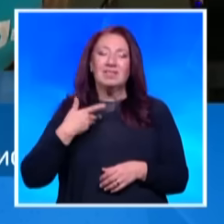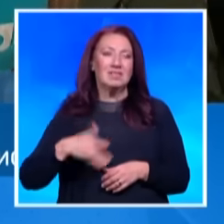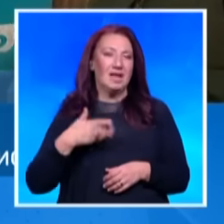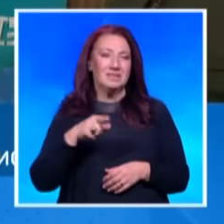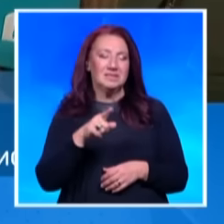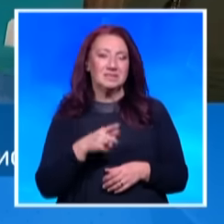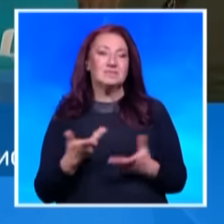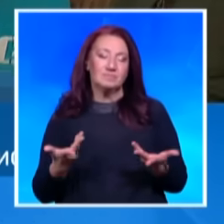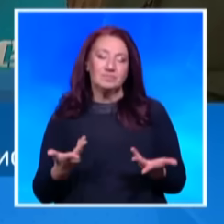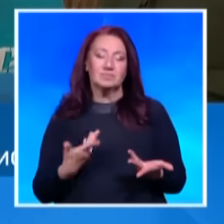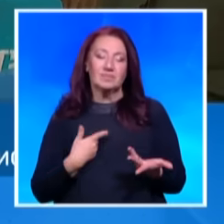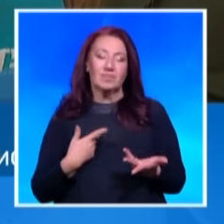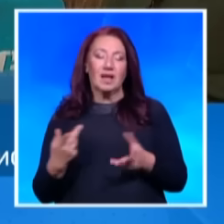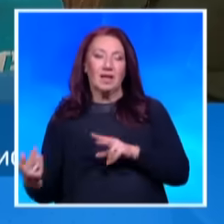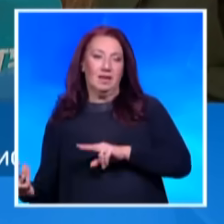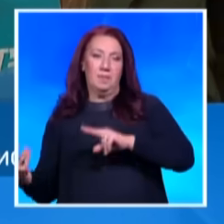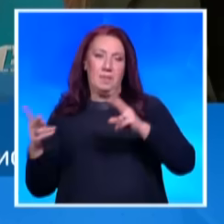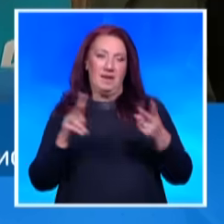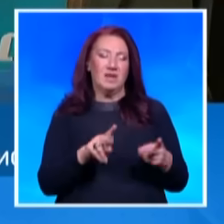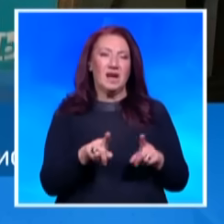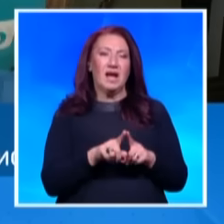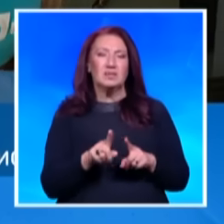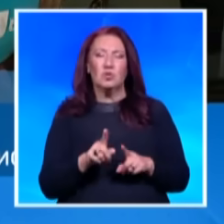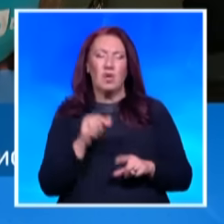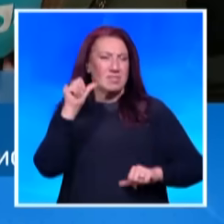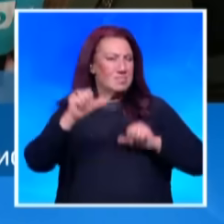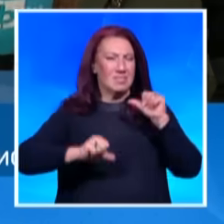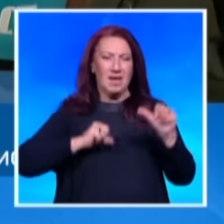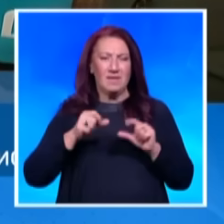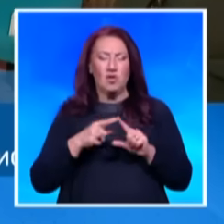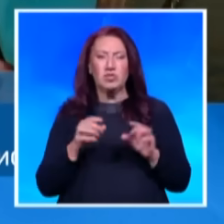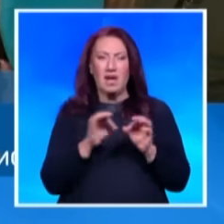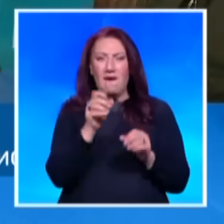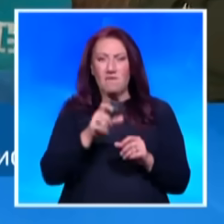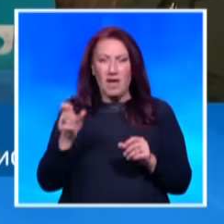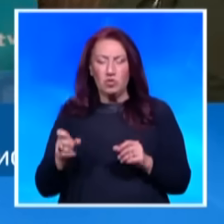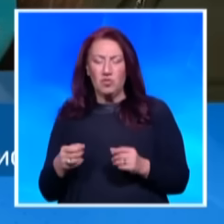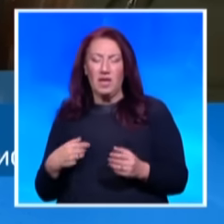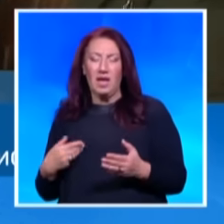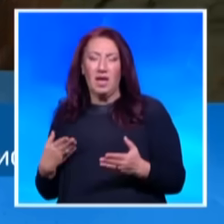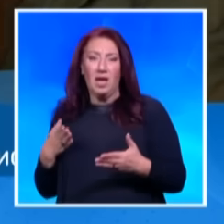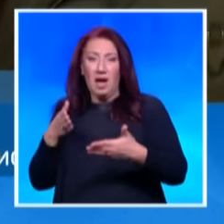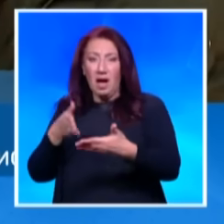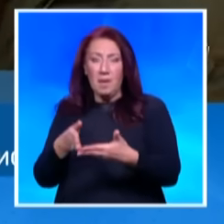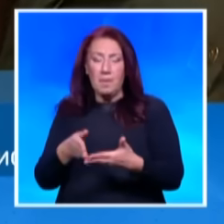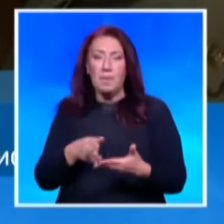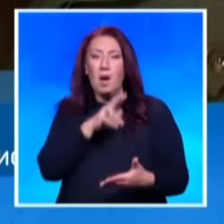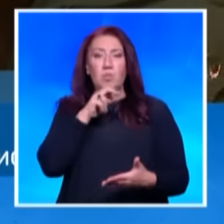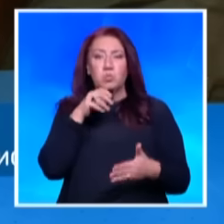отиде и беше пренесено към недоволство срещу органите на реда. Затова станахме и преки свидетели на